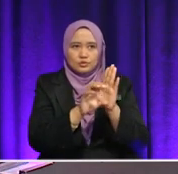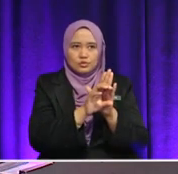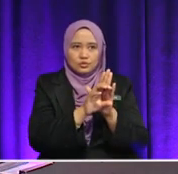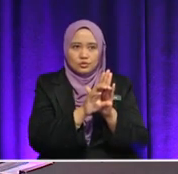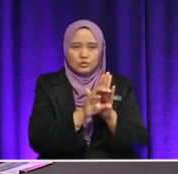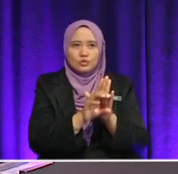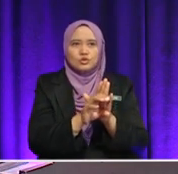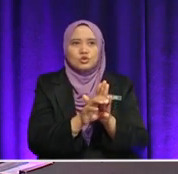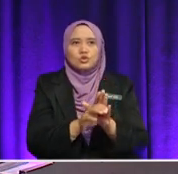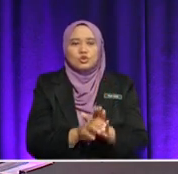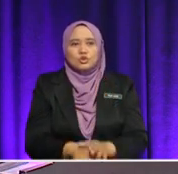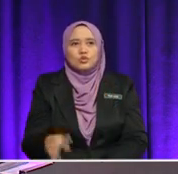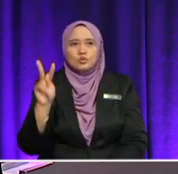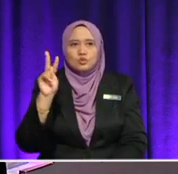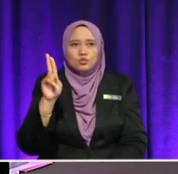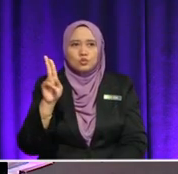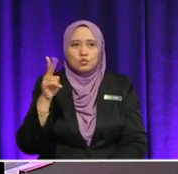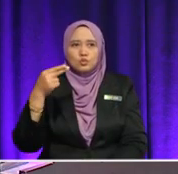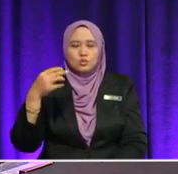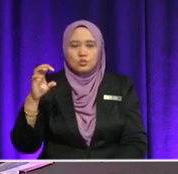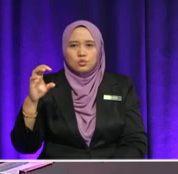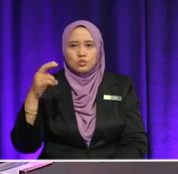sibuk itu yang